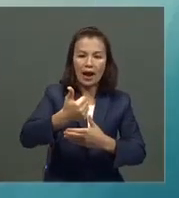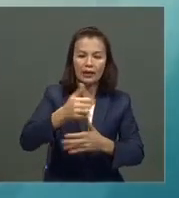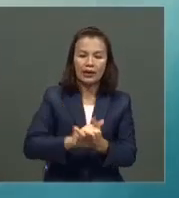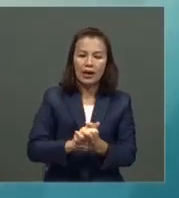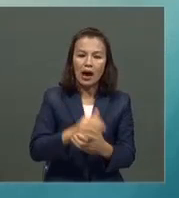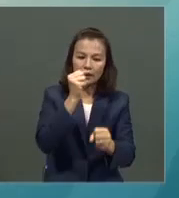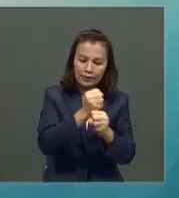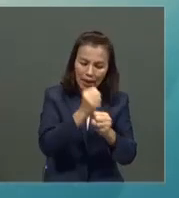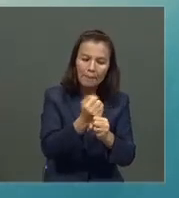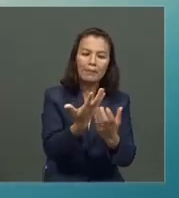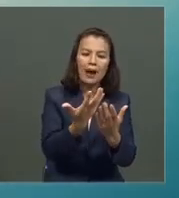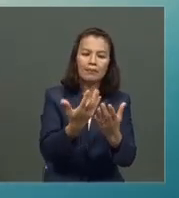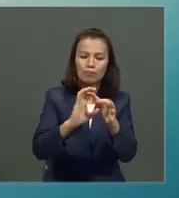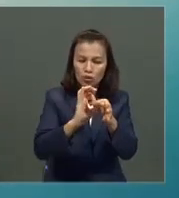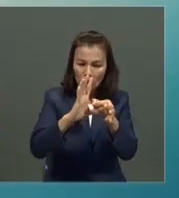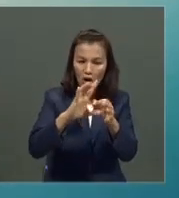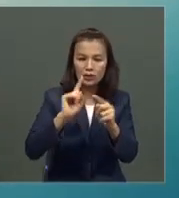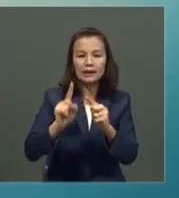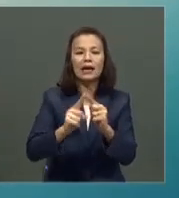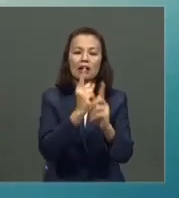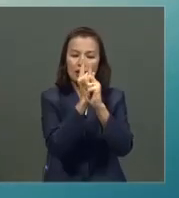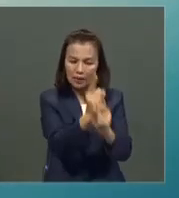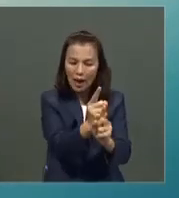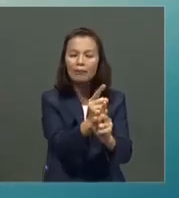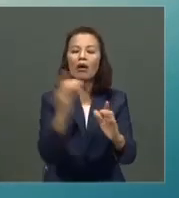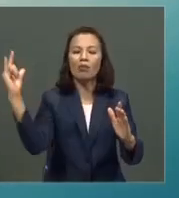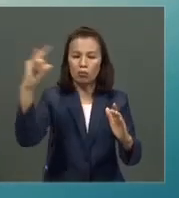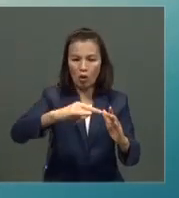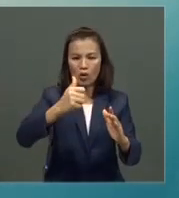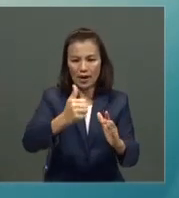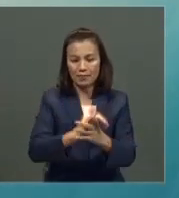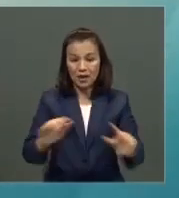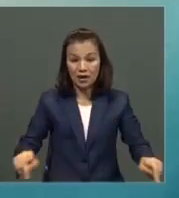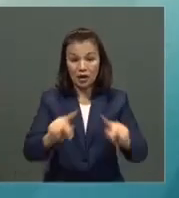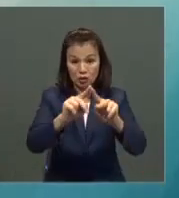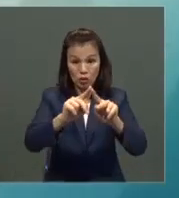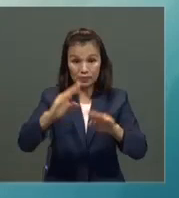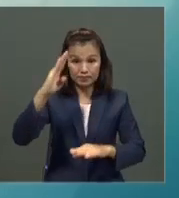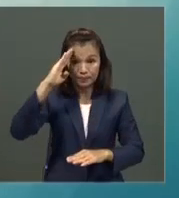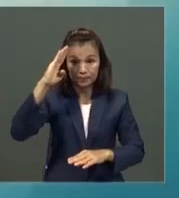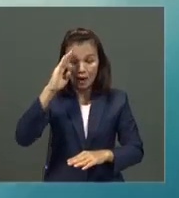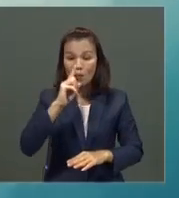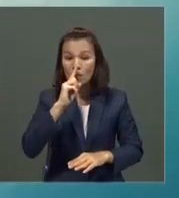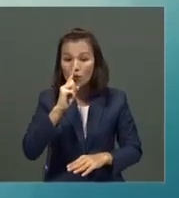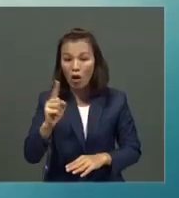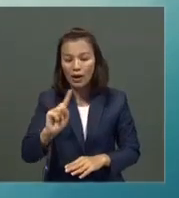การอนุญาตให้เข้าประเทศได้นะคะนอกจากนี้กระทรวงกลาโหมได้รายงานตัวเลขสะสมด้วยนะ